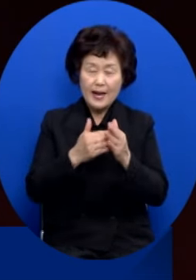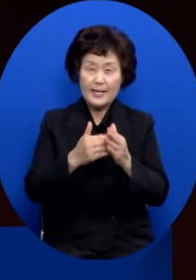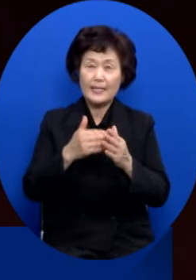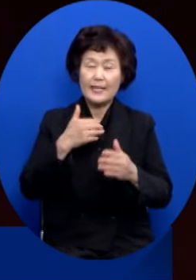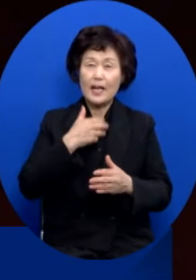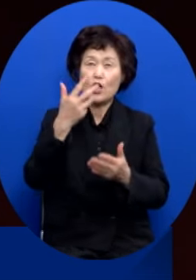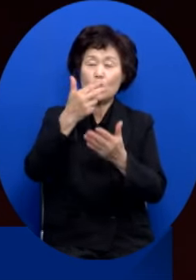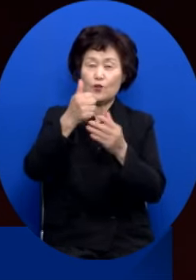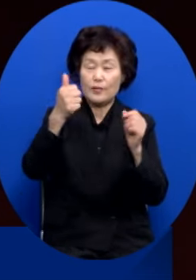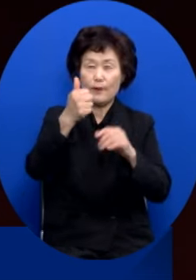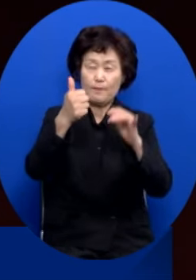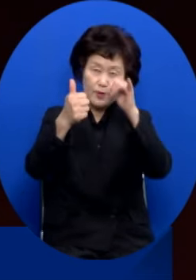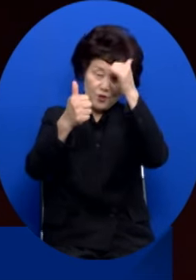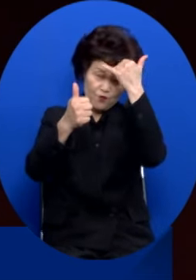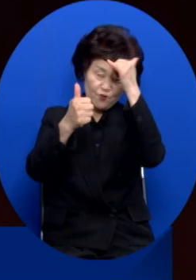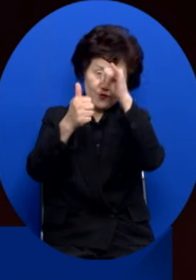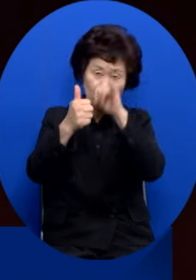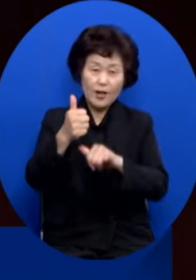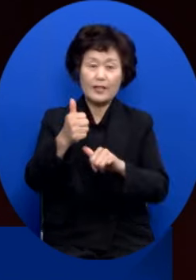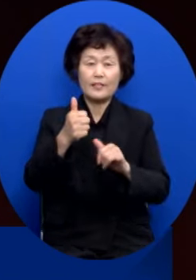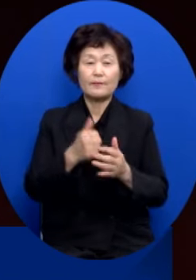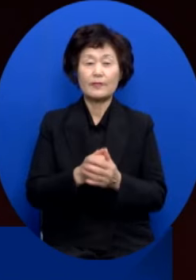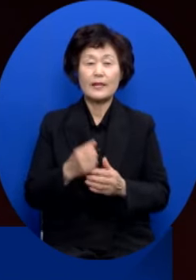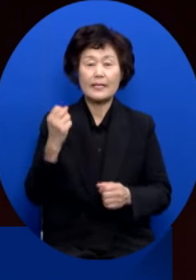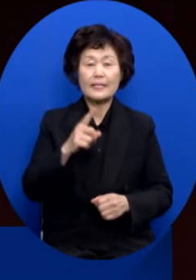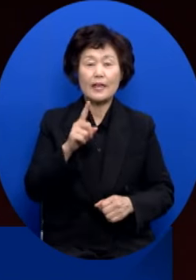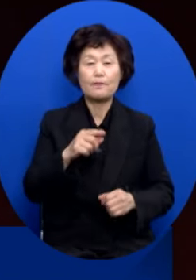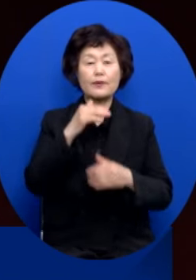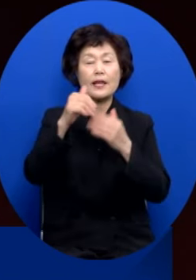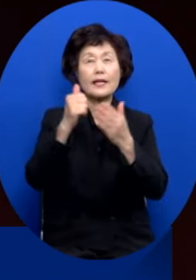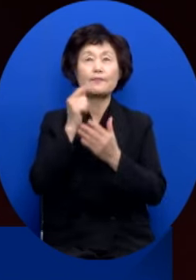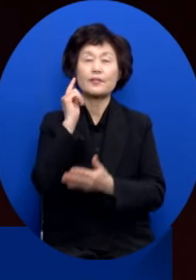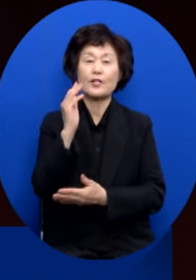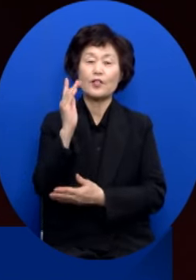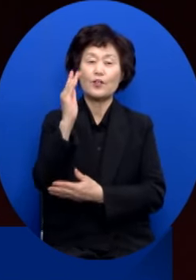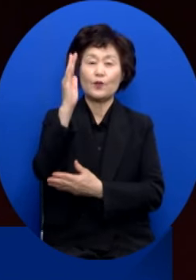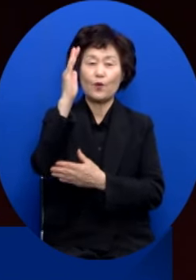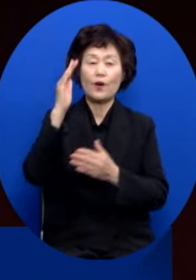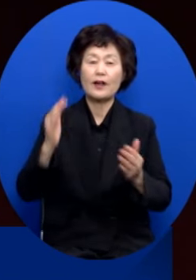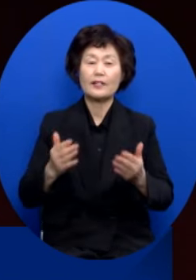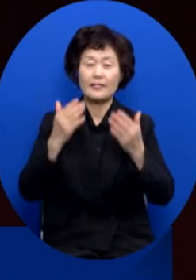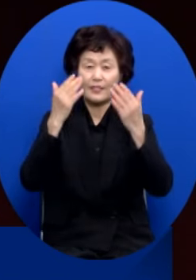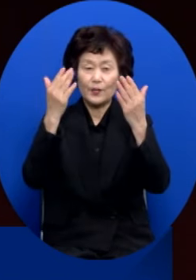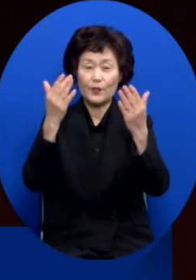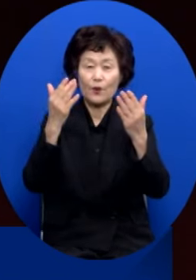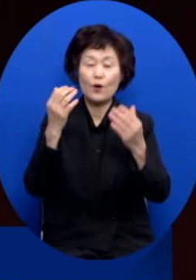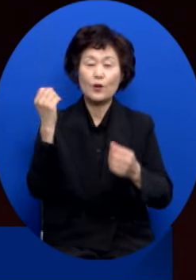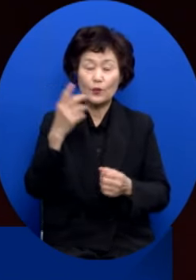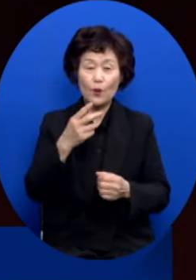충성하겠습니다. 다시 한번 하나님께 영광을